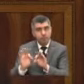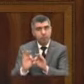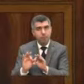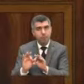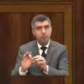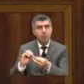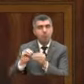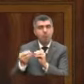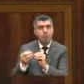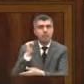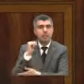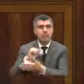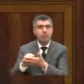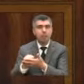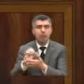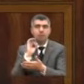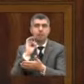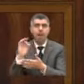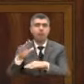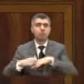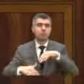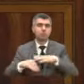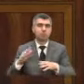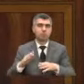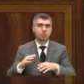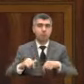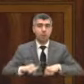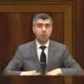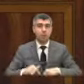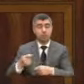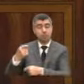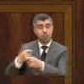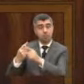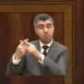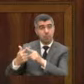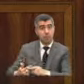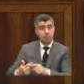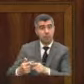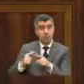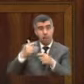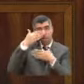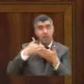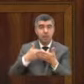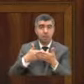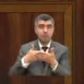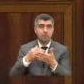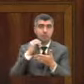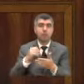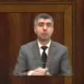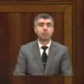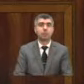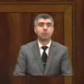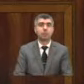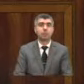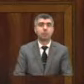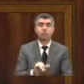نخلصش الضريبه ومشكل ديالك، ماشي وزير الاقتصاد والماليه، ولكن مغربي اللي كيهضر معكم. ما يمكنش كلنا